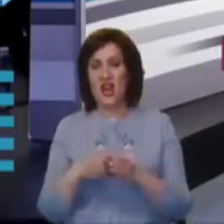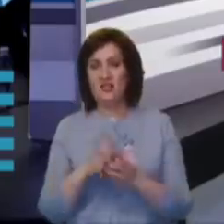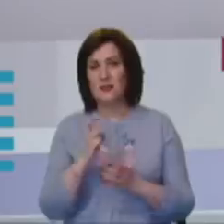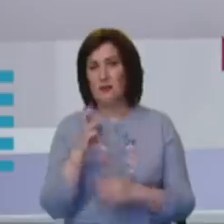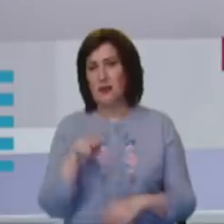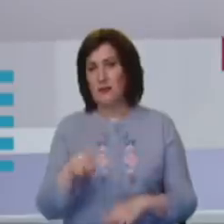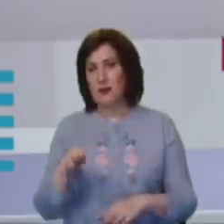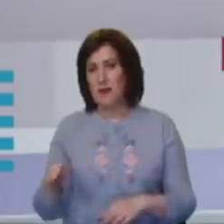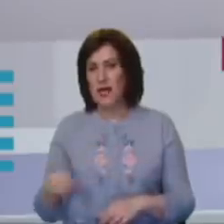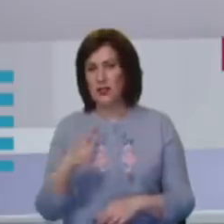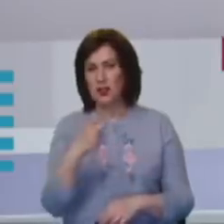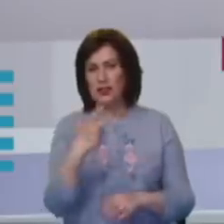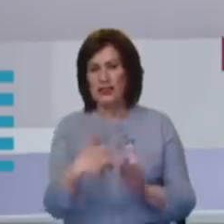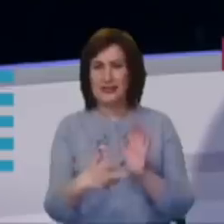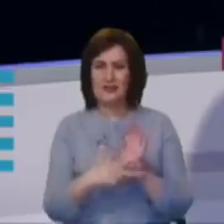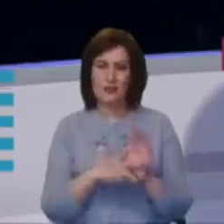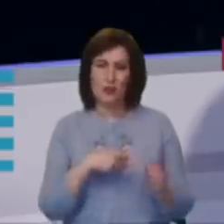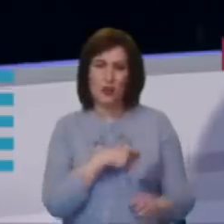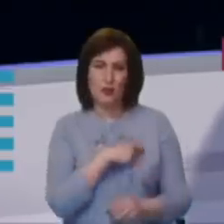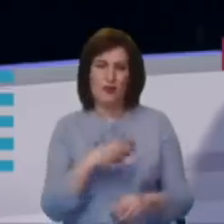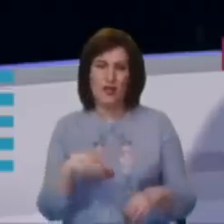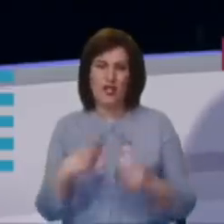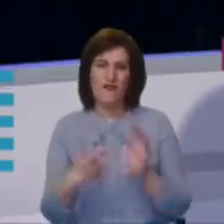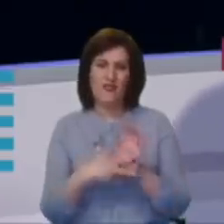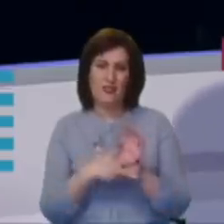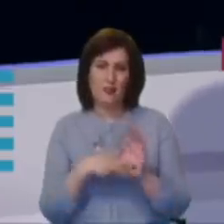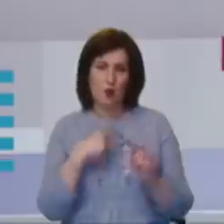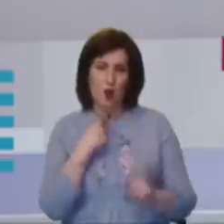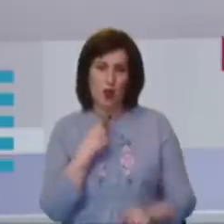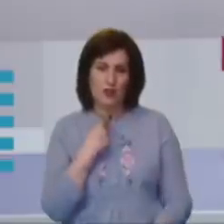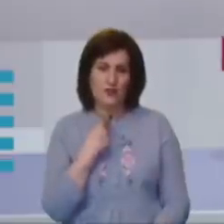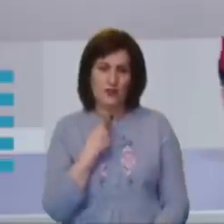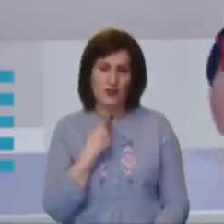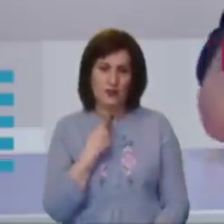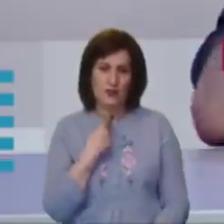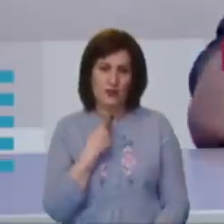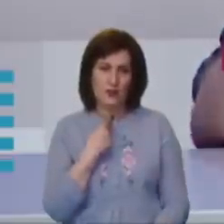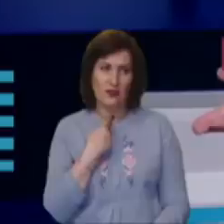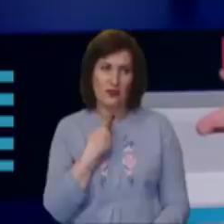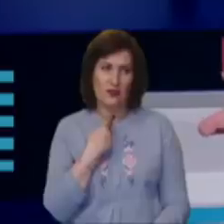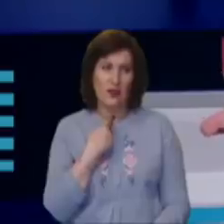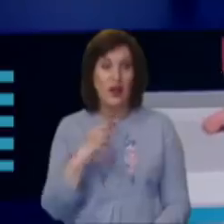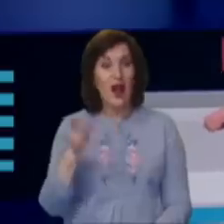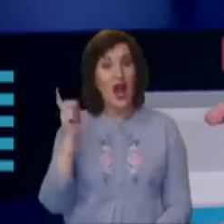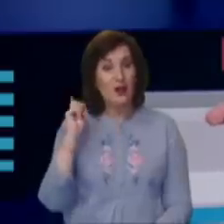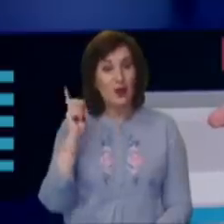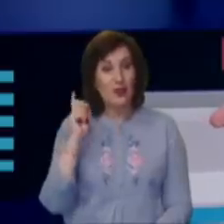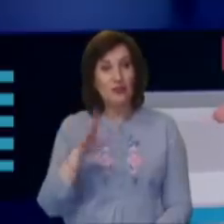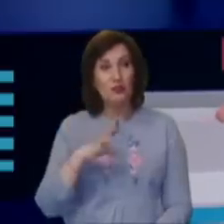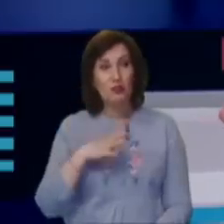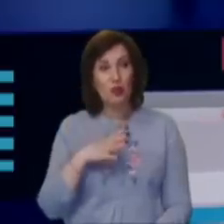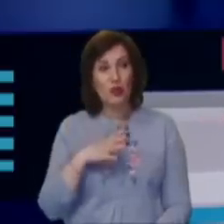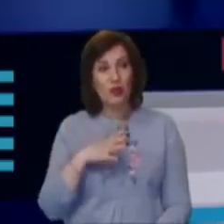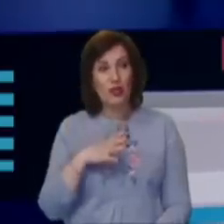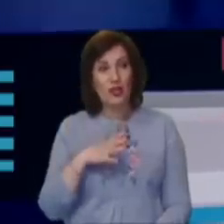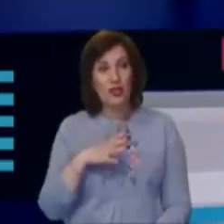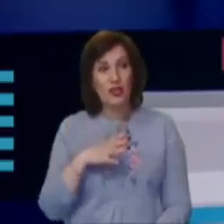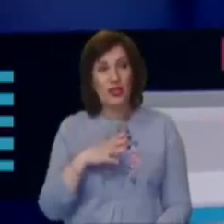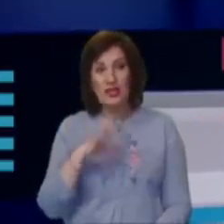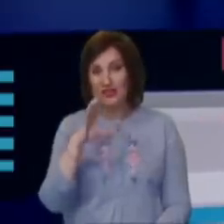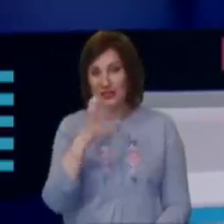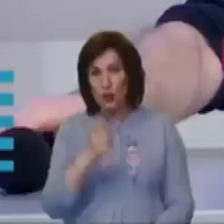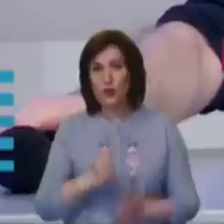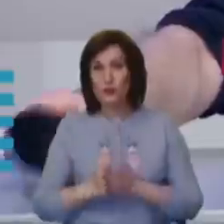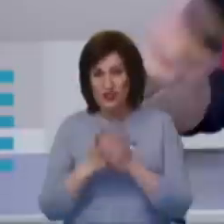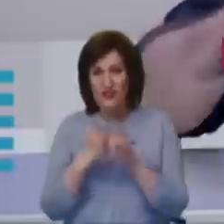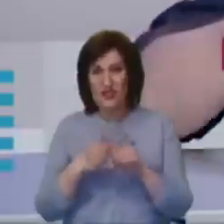зі 138 депутатів дала 8 голосів. Ось ну, все. Власне, а тоді, тоді були серйозні підстави для